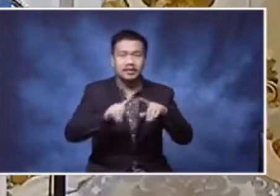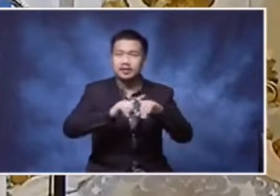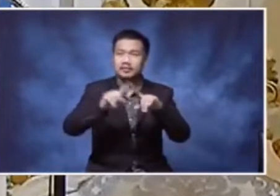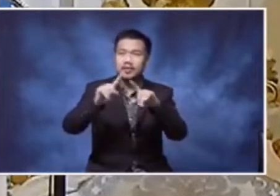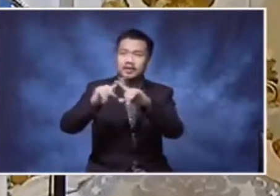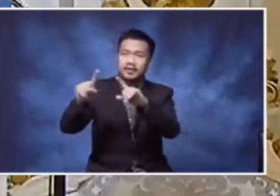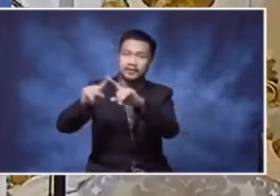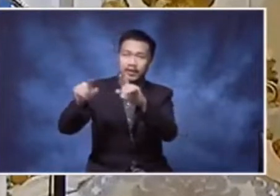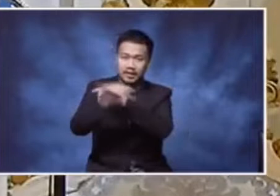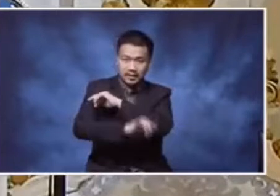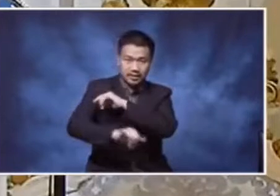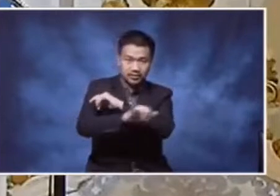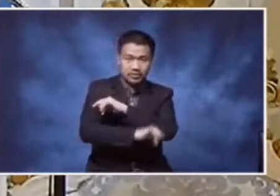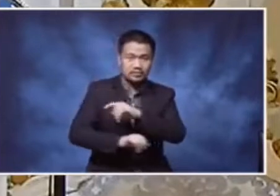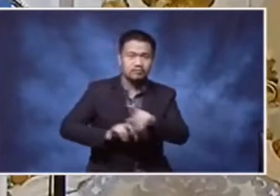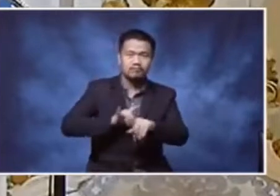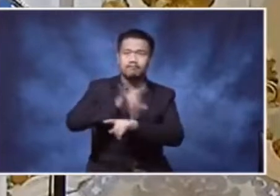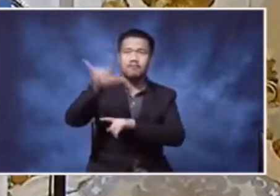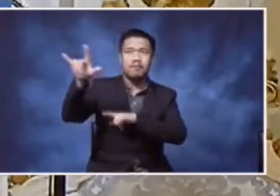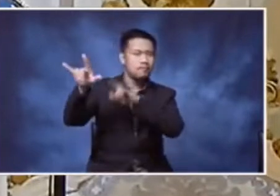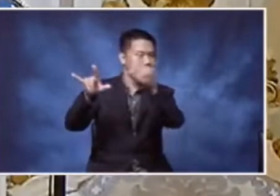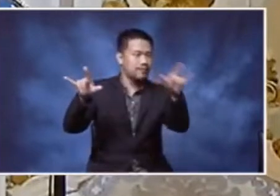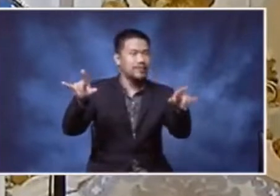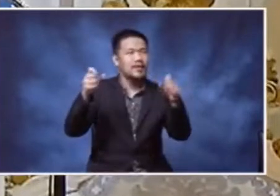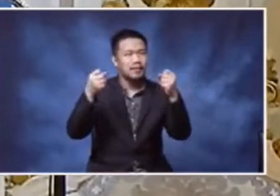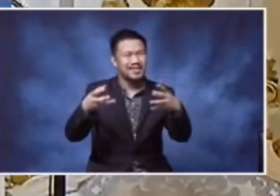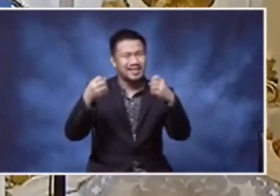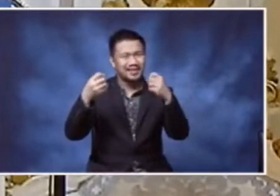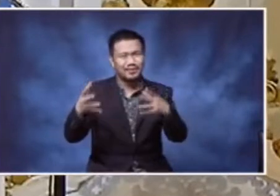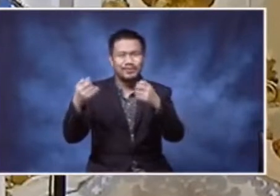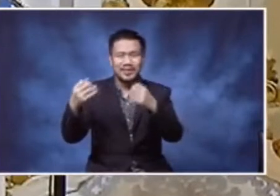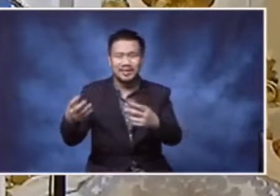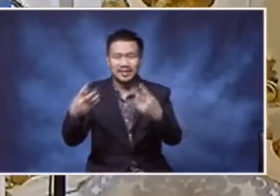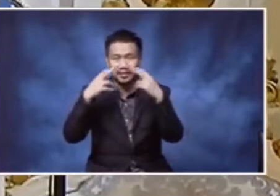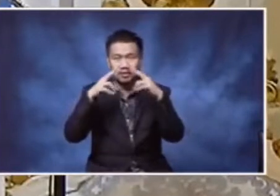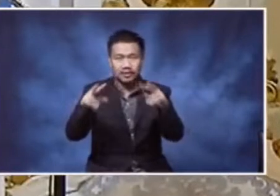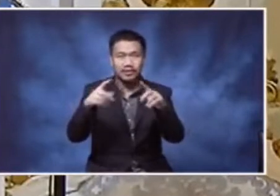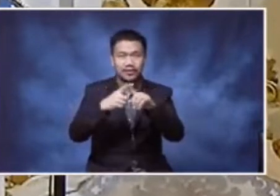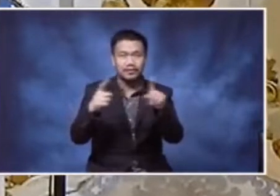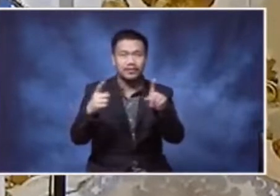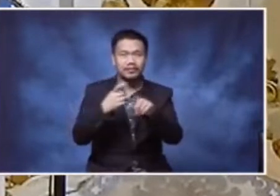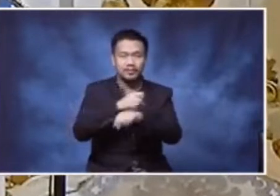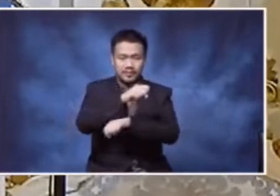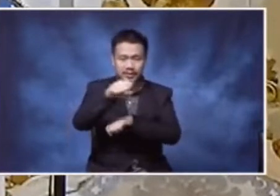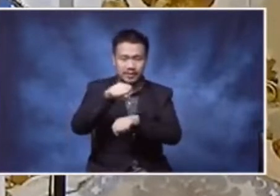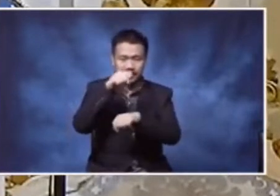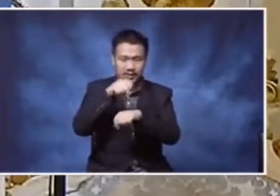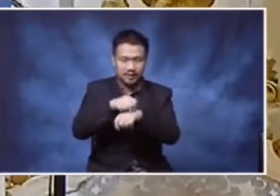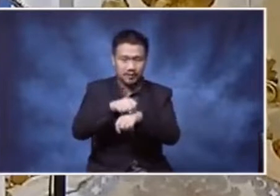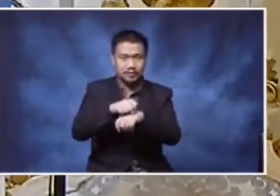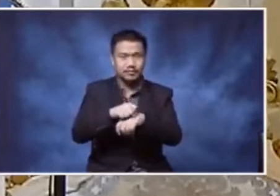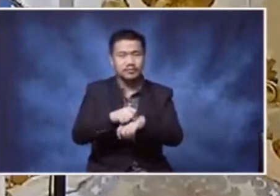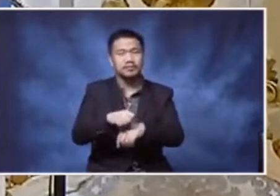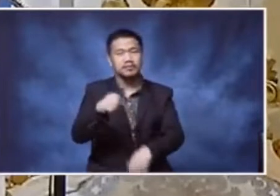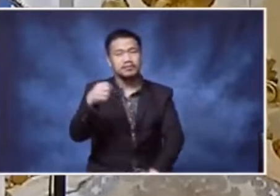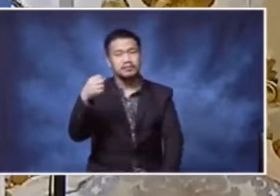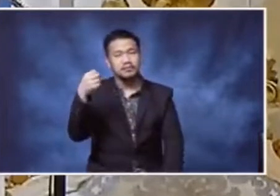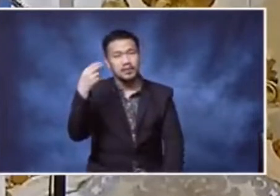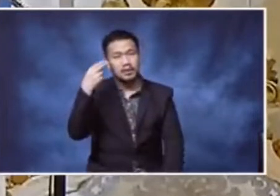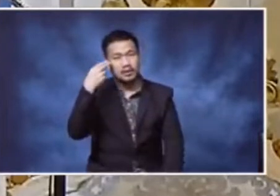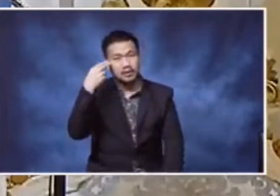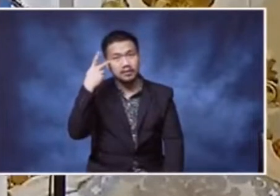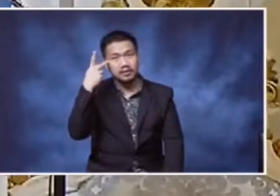natin ay nasusundan po, no, ng mga kasama natin sa Singapore, no, sa Hong Kong, sa